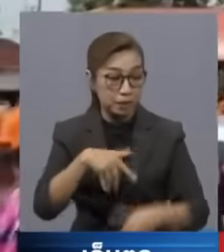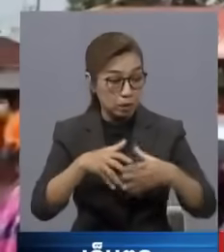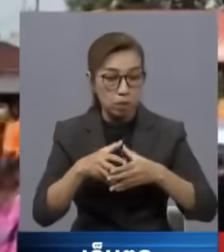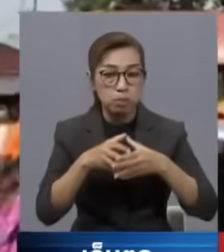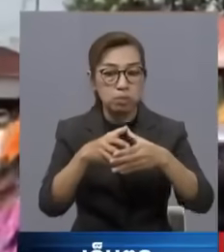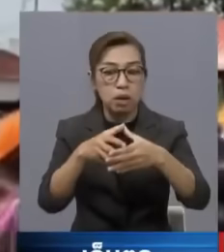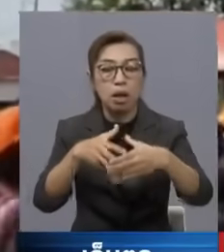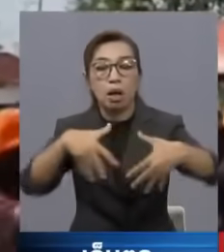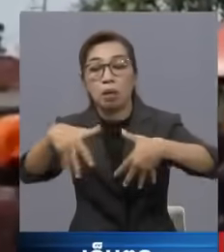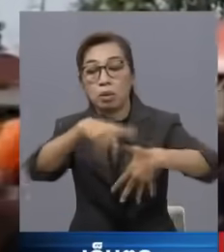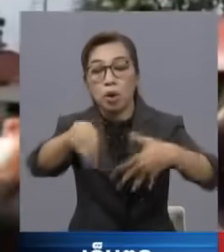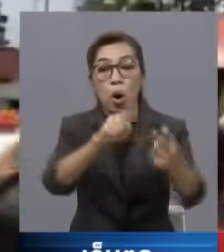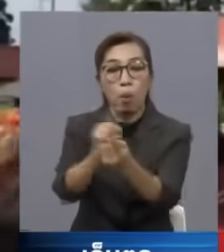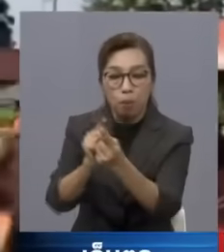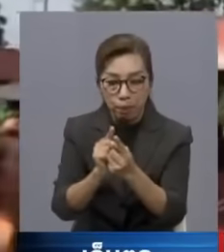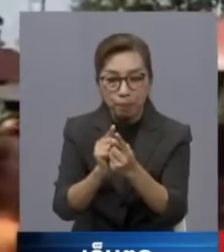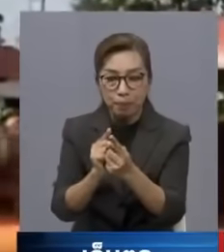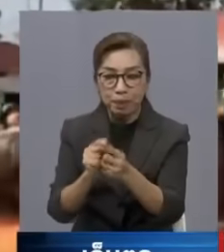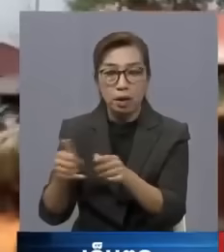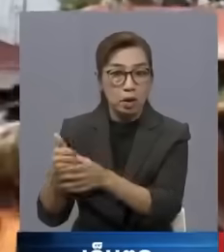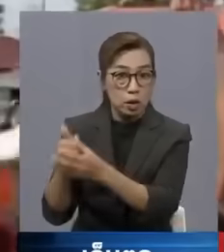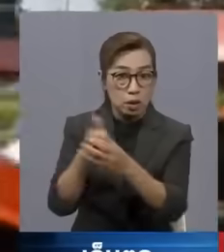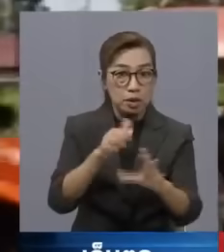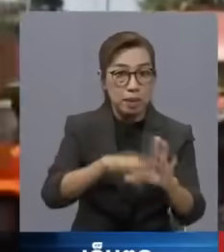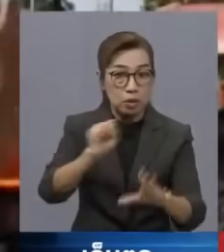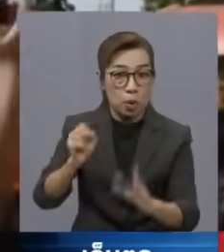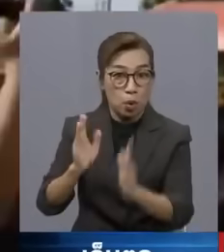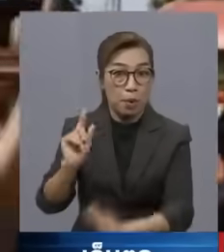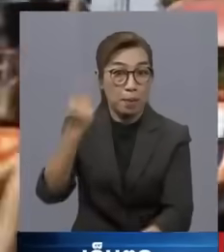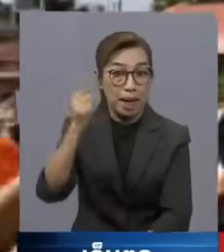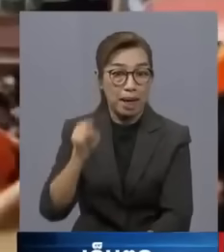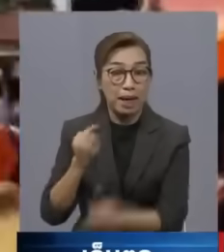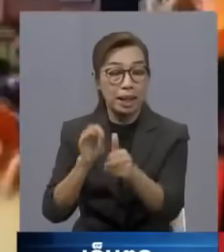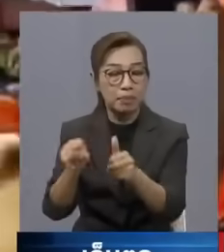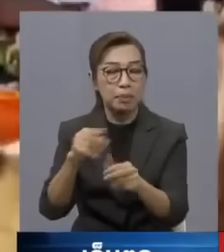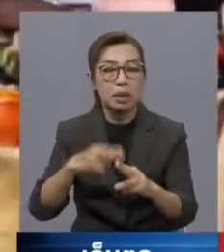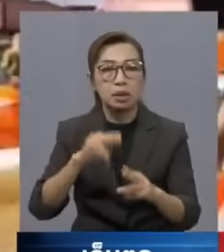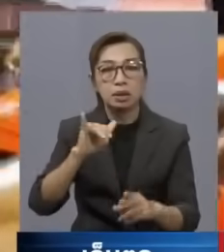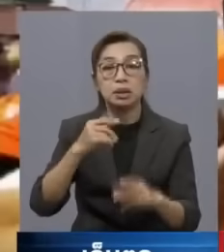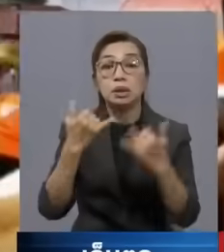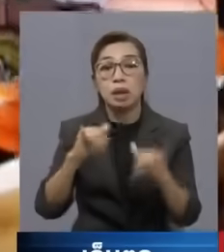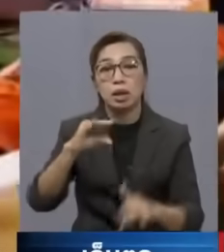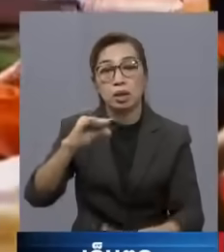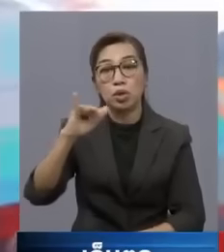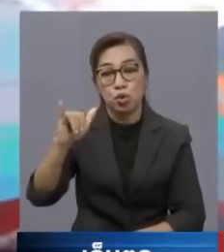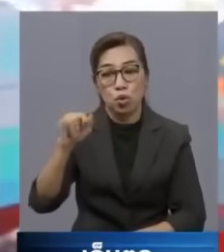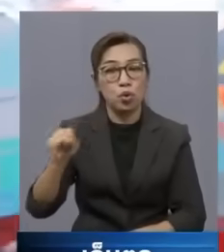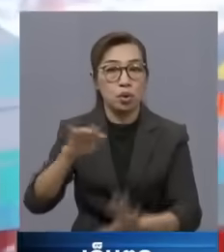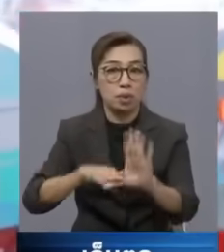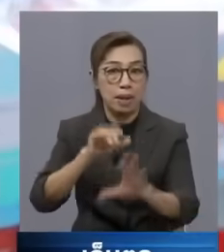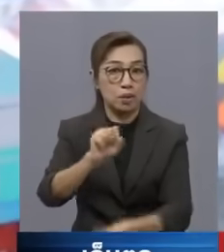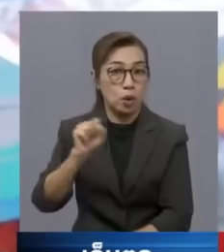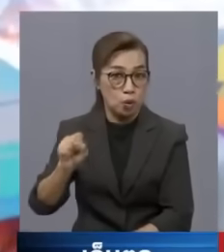ไปให้กำลังใจแล้วก็เปิดตัวในส่วนของผู้สมัครที่จะลงในเขตนี้ก็คือคุณโยพงศธรลงสมัคร